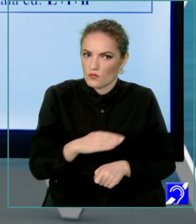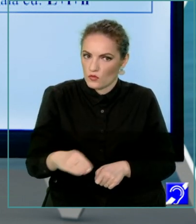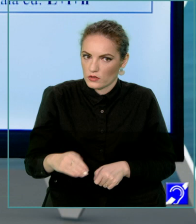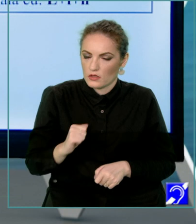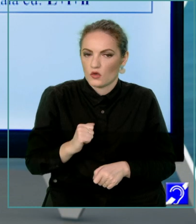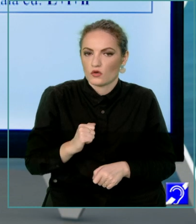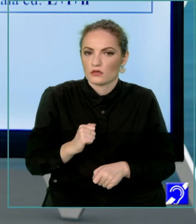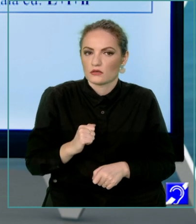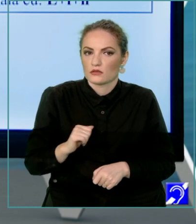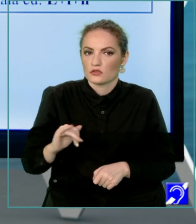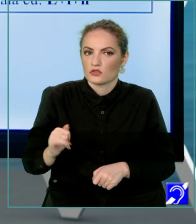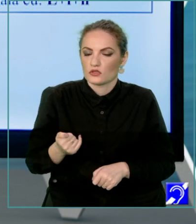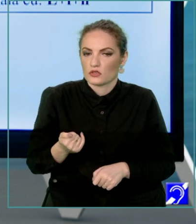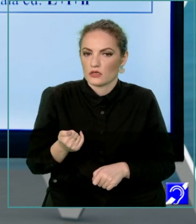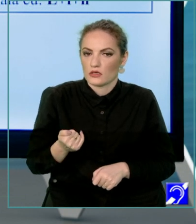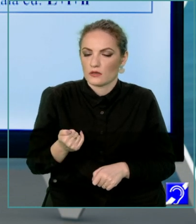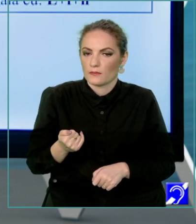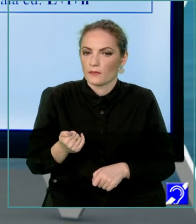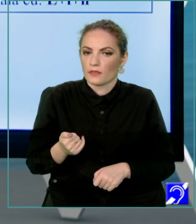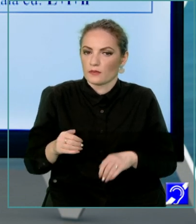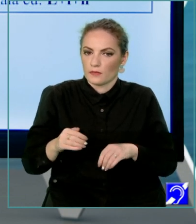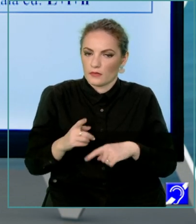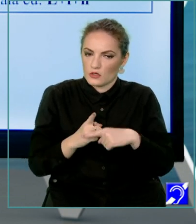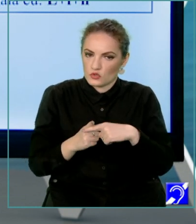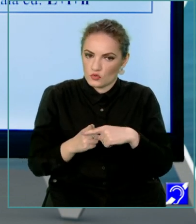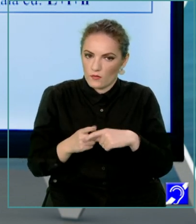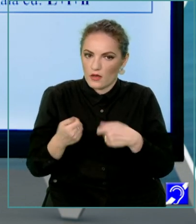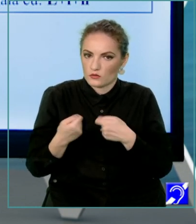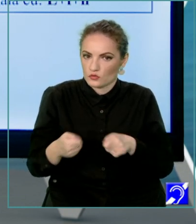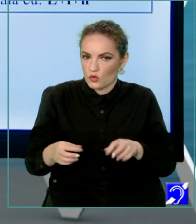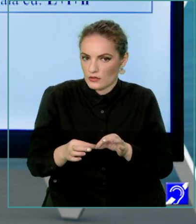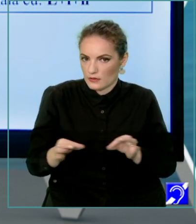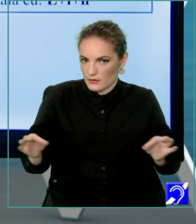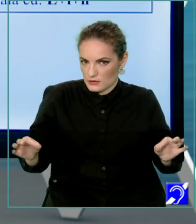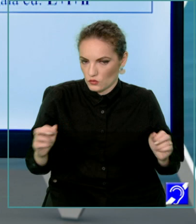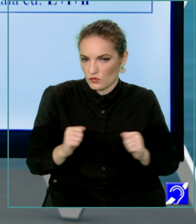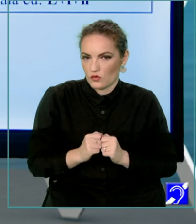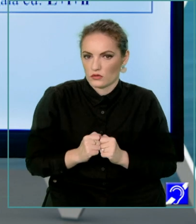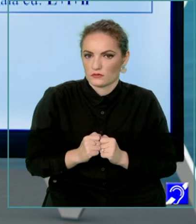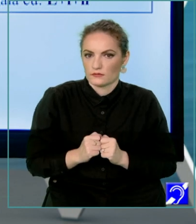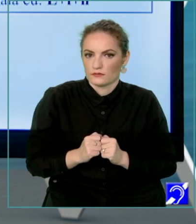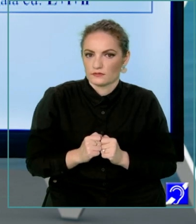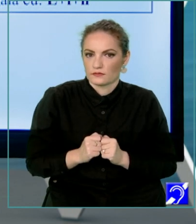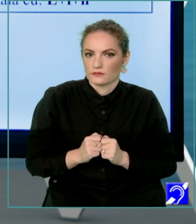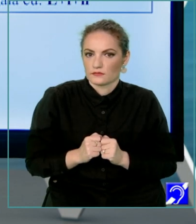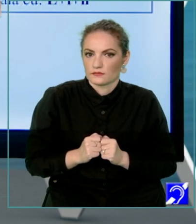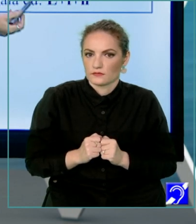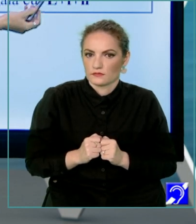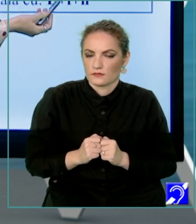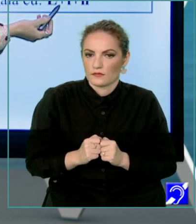și suma dimensiunilor unui paralelipiped dreptunghic care se referă doar la acuma